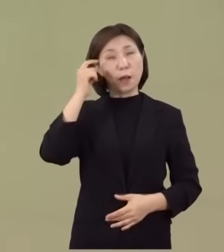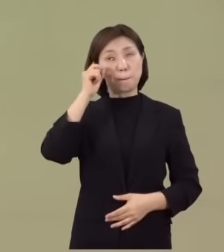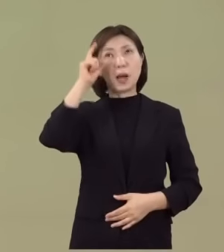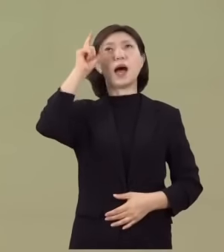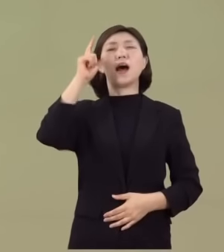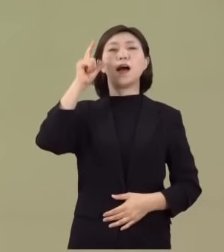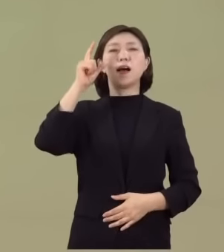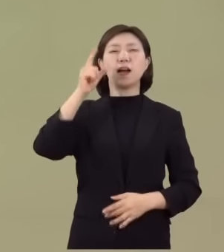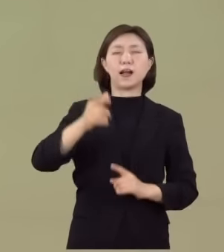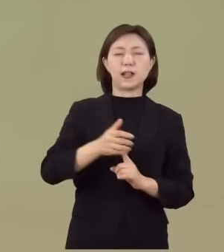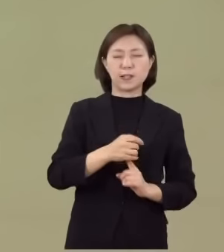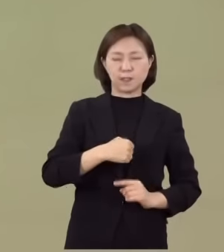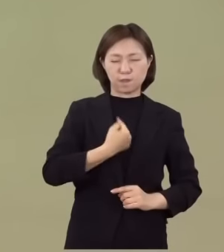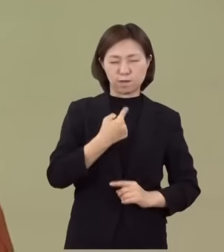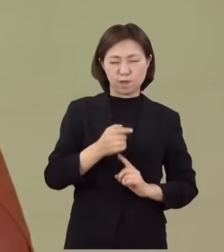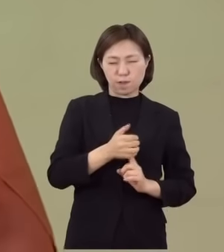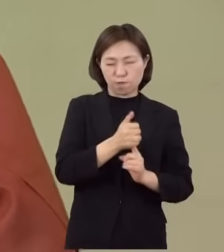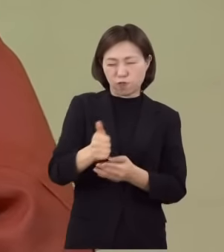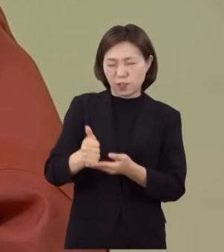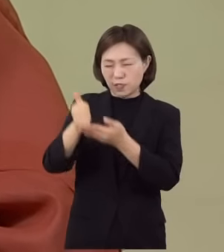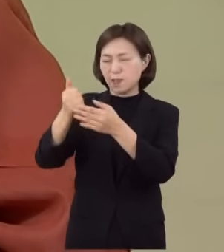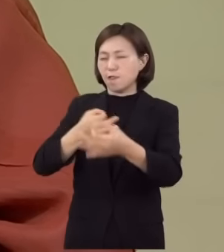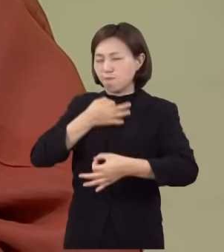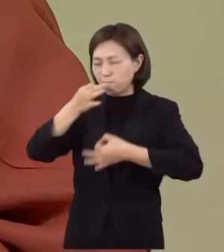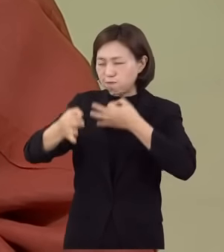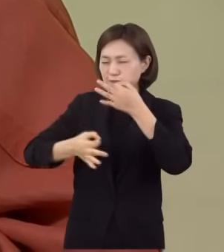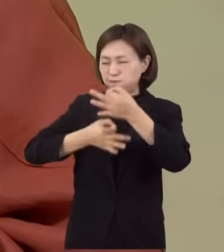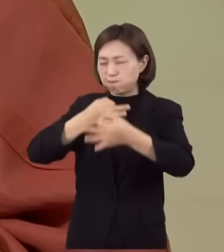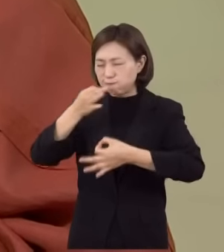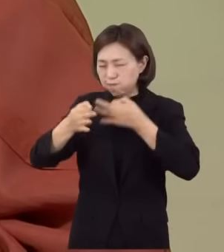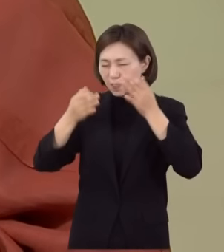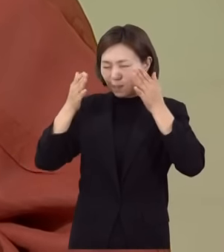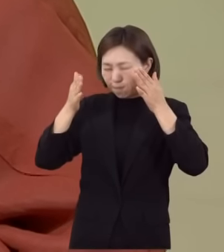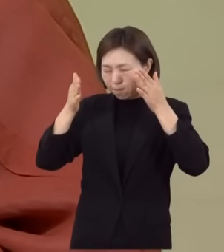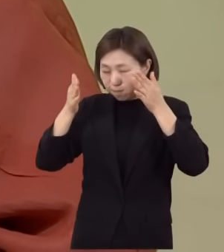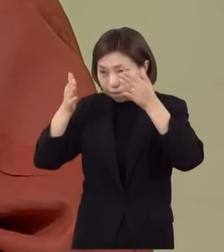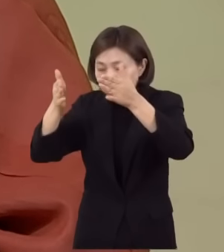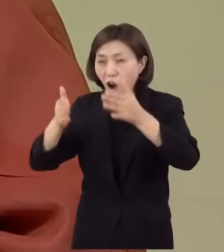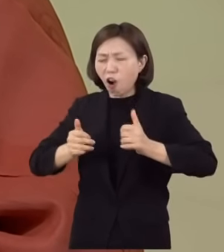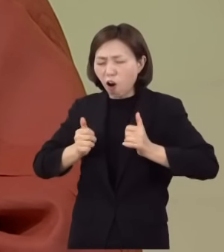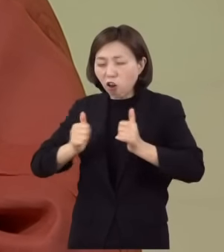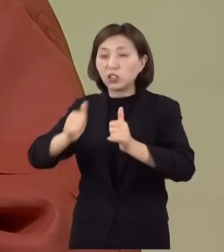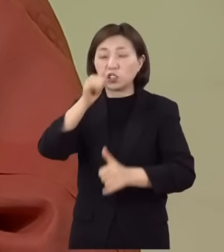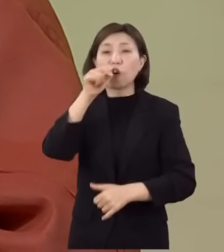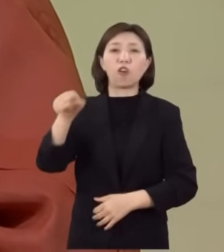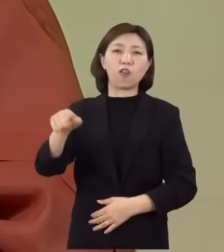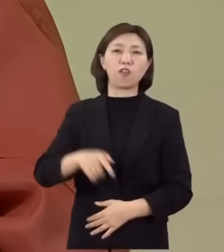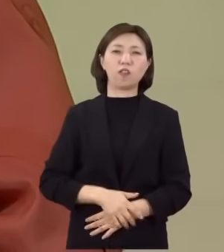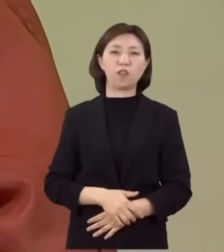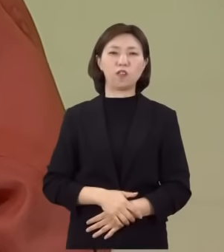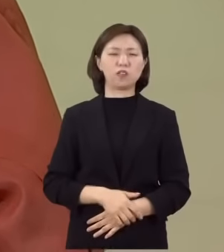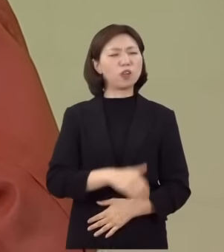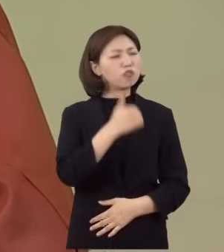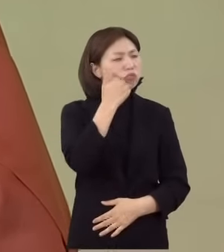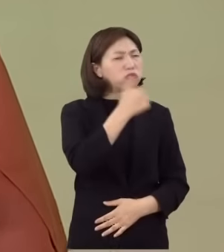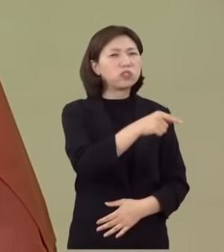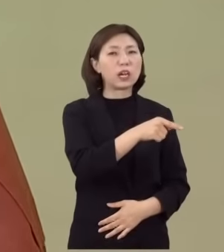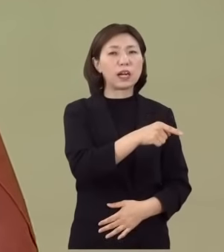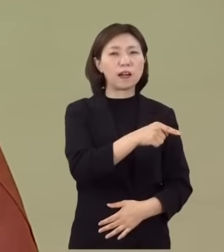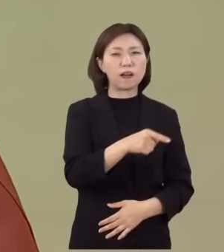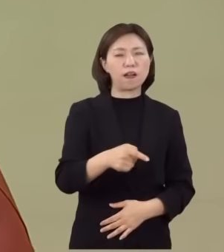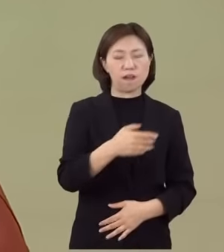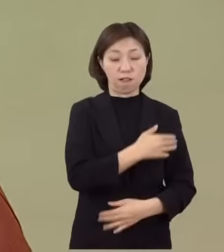딱 알아차리고 자기가 스스로 집중하시는 분들이 있는가 하면 어떤